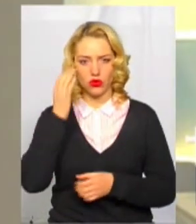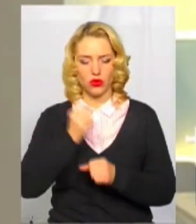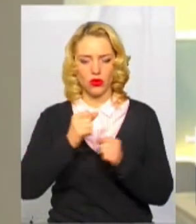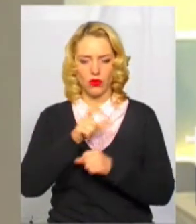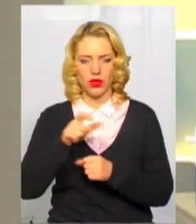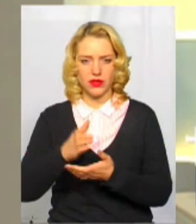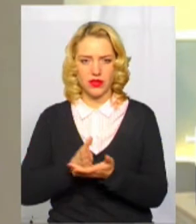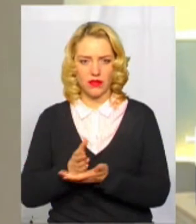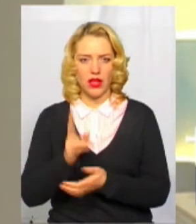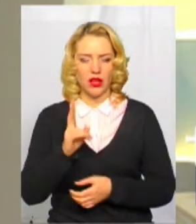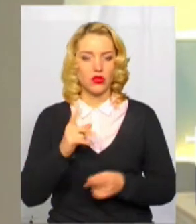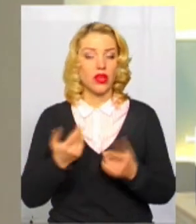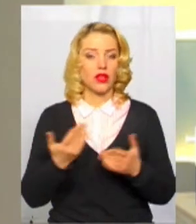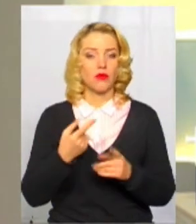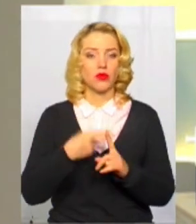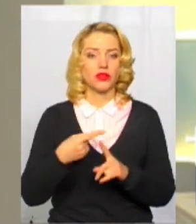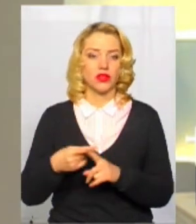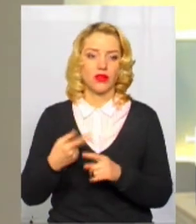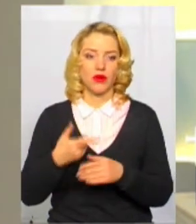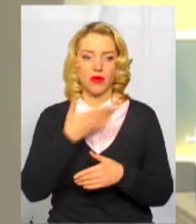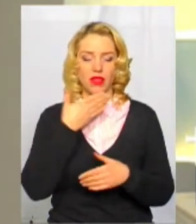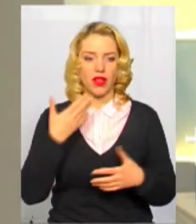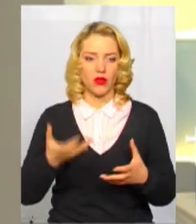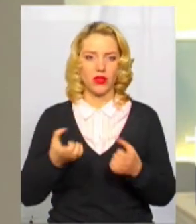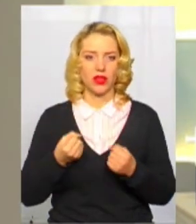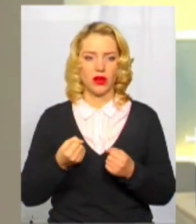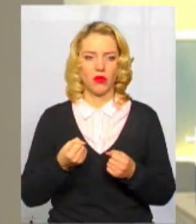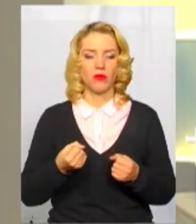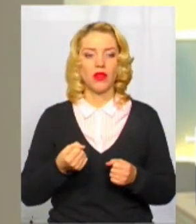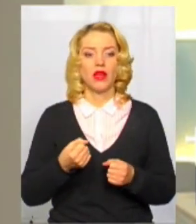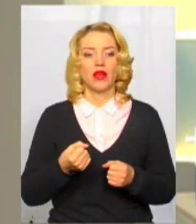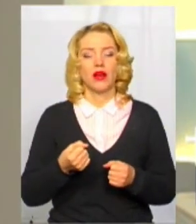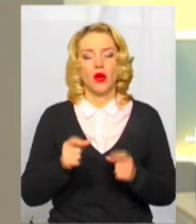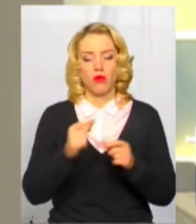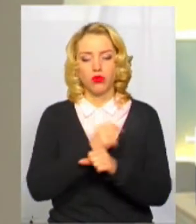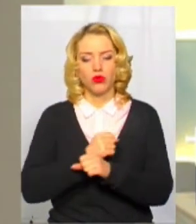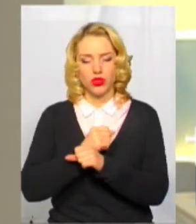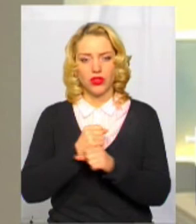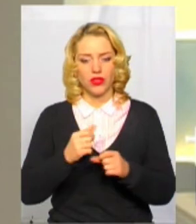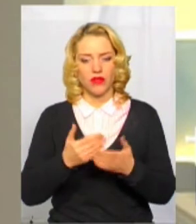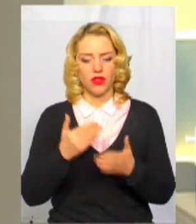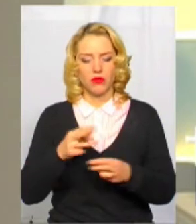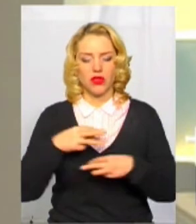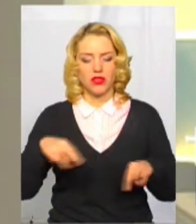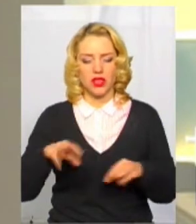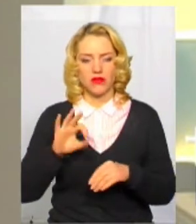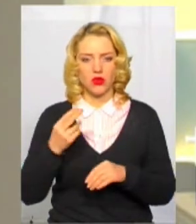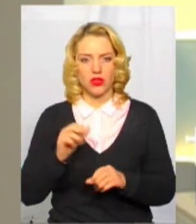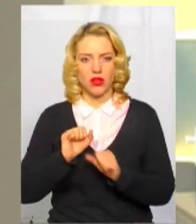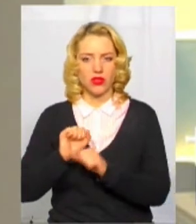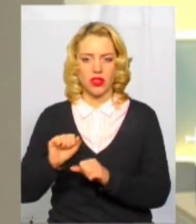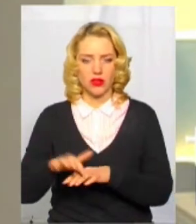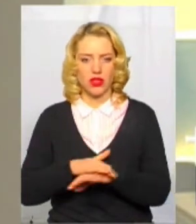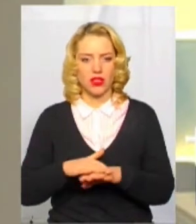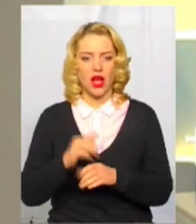чорнобильців, які в цьому позитив, ми вже не отримуємо путівки від Міністерства соціальної політики, а кожна людина, яка перебуває на обліку, може